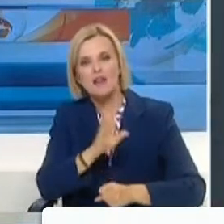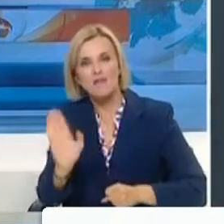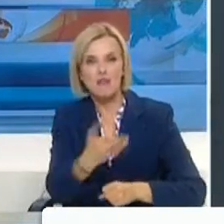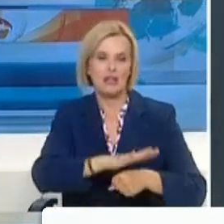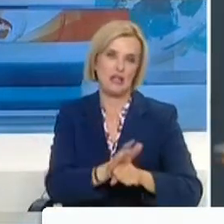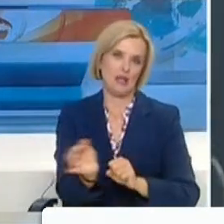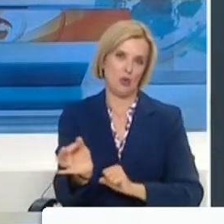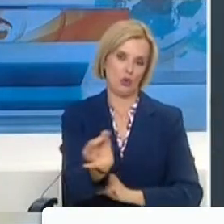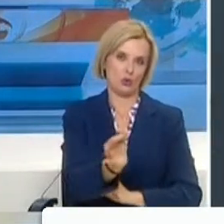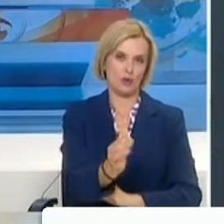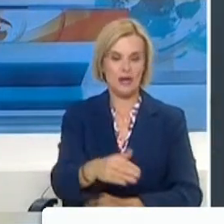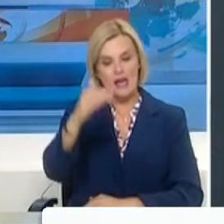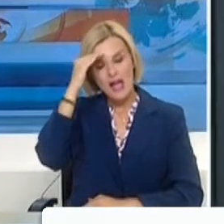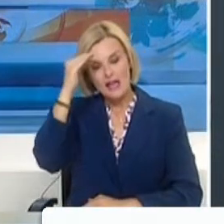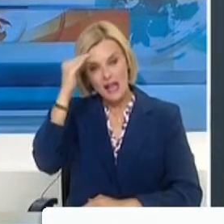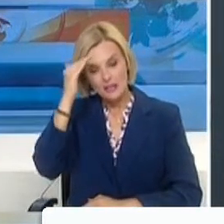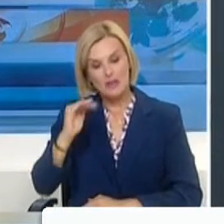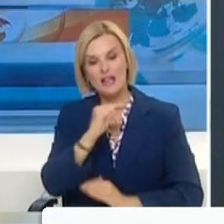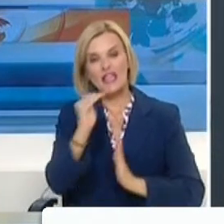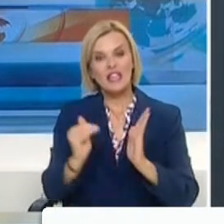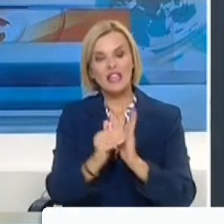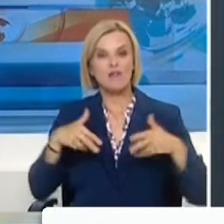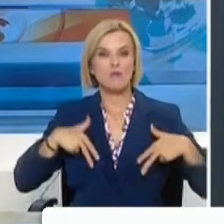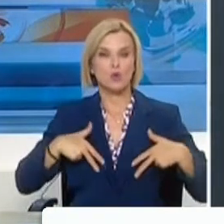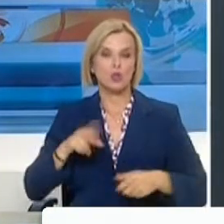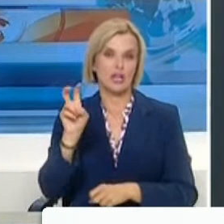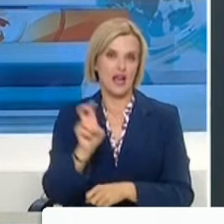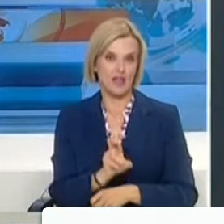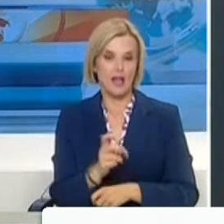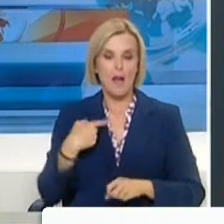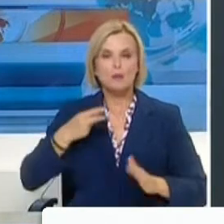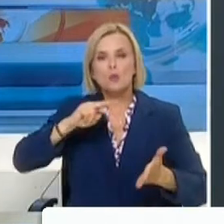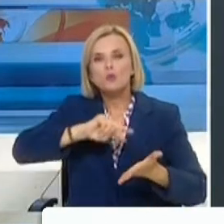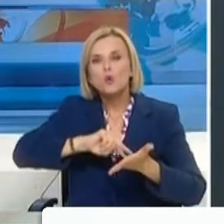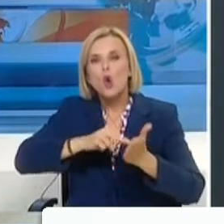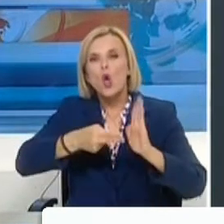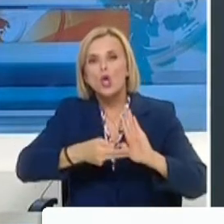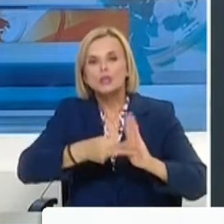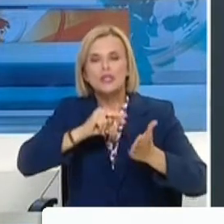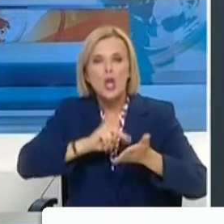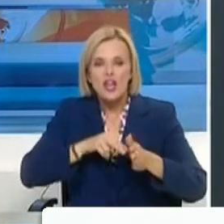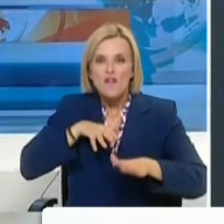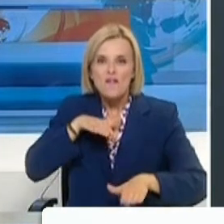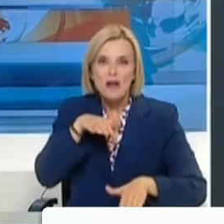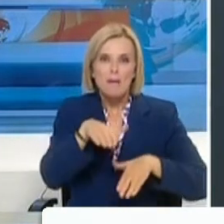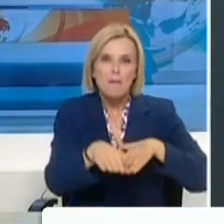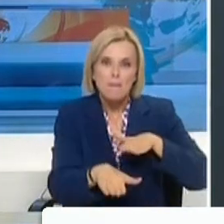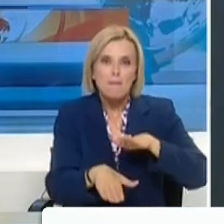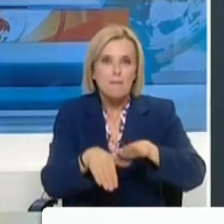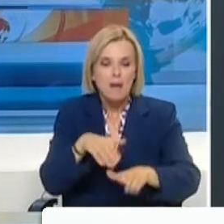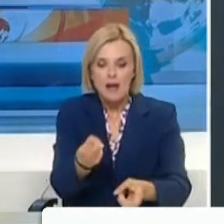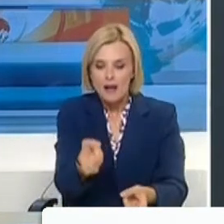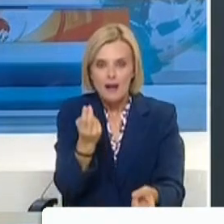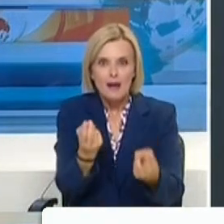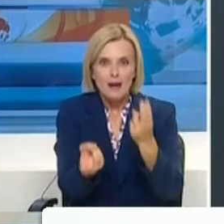Χαρδαλιάς. Καλησπέρα σας από την Πολιτική Προστασία. Με προσεκτικά βήματα συνεχίζουμε τη σταδιακή άρση των περιοριστικών μέτρων, λαμβάνοντας